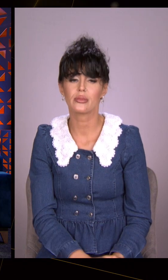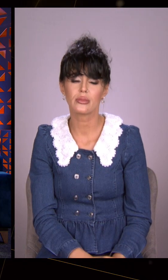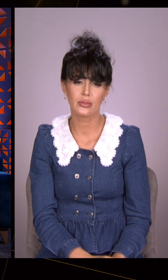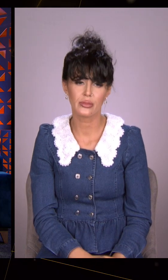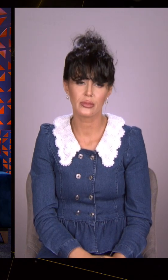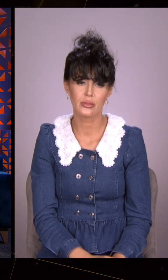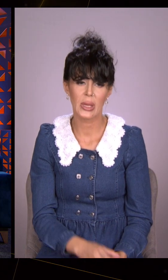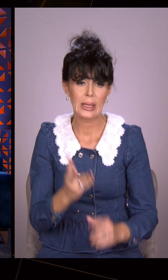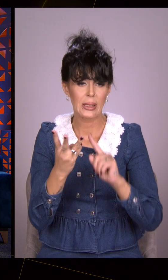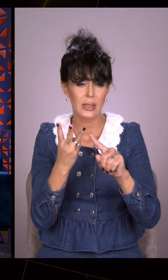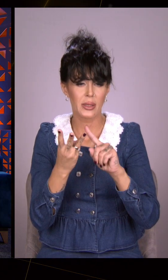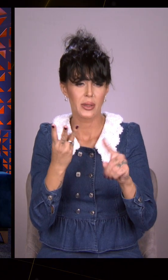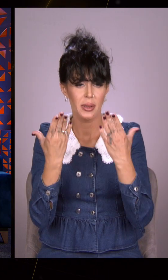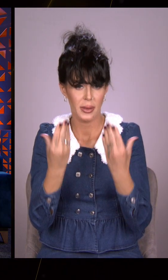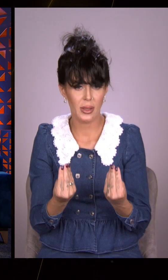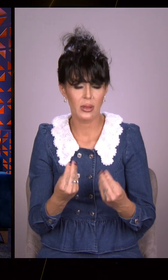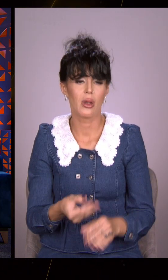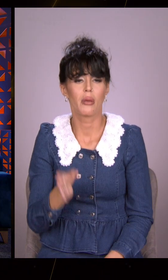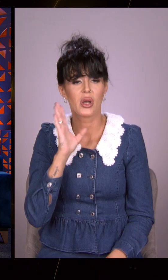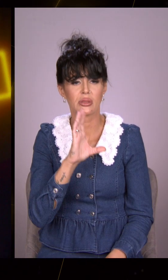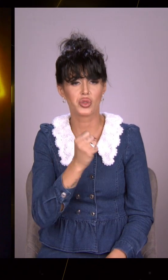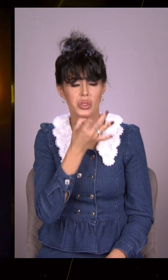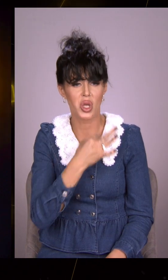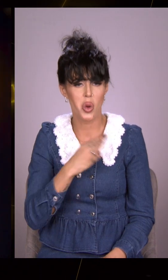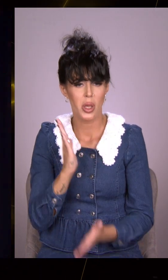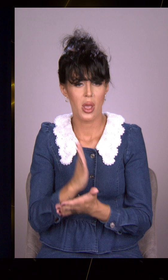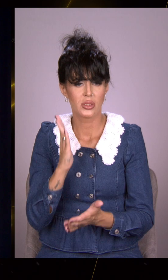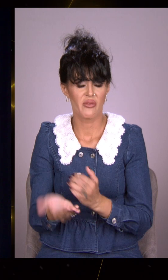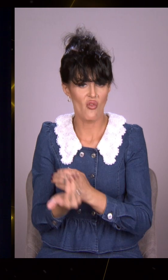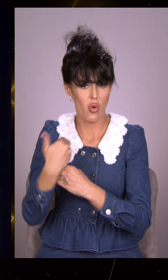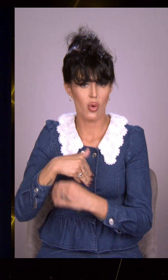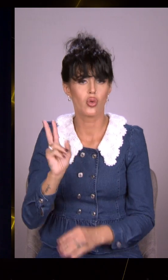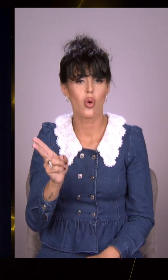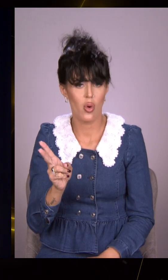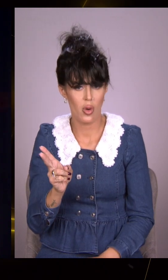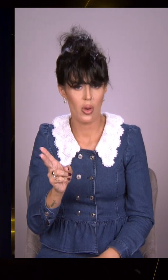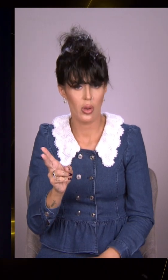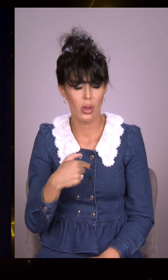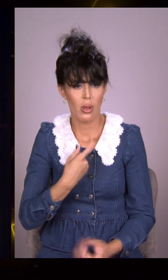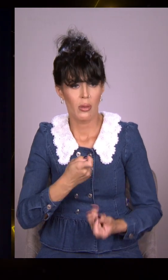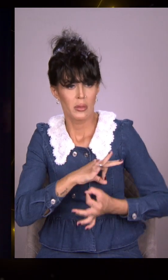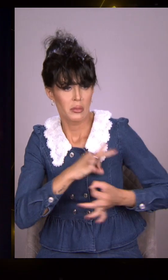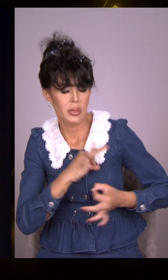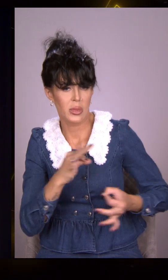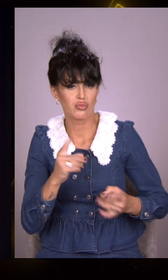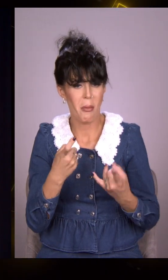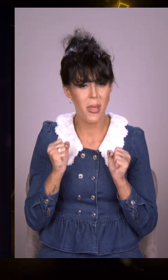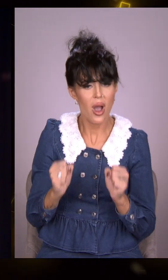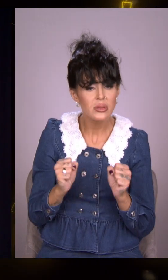На третій день дядя каже, до нас гості. Ми, і, звісно, злякані,